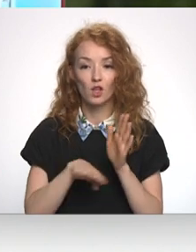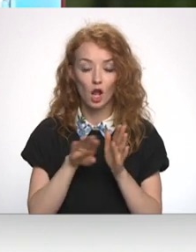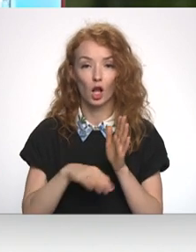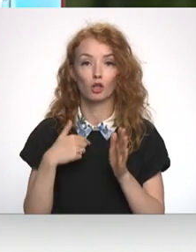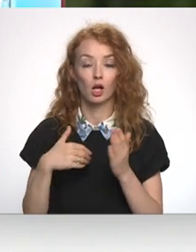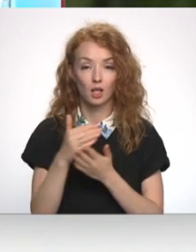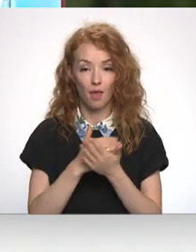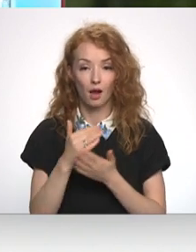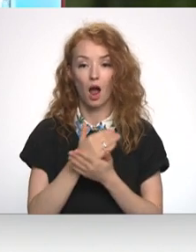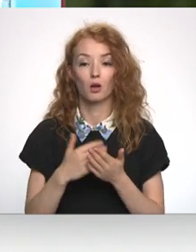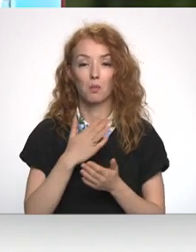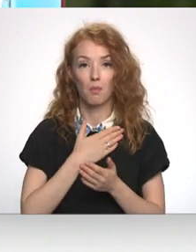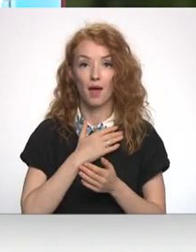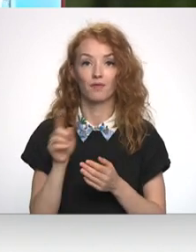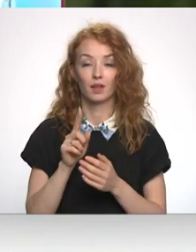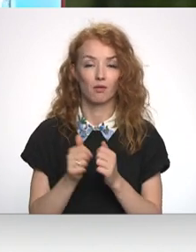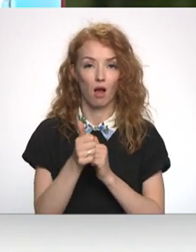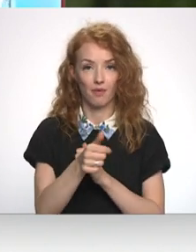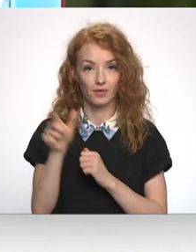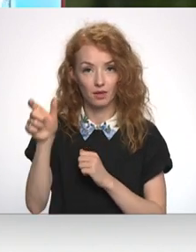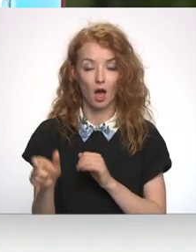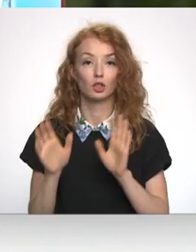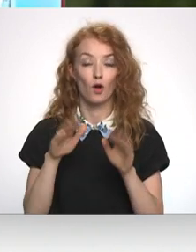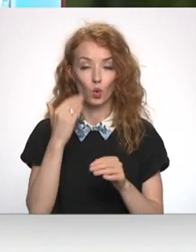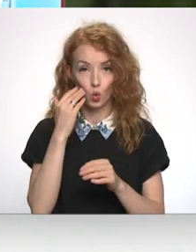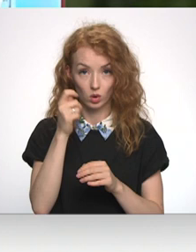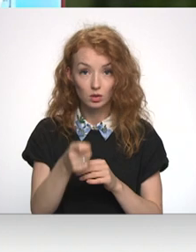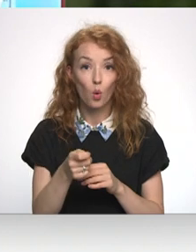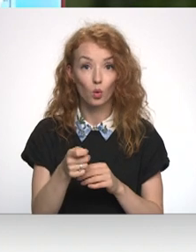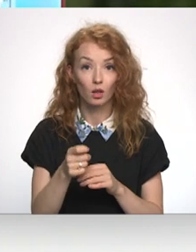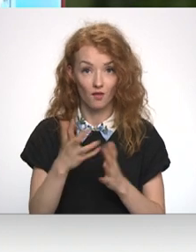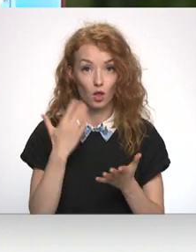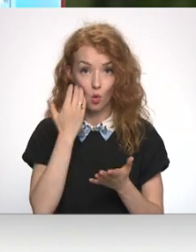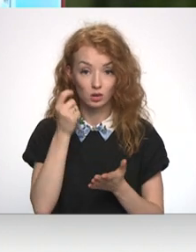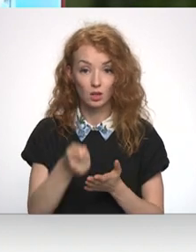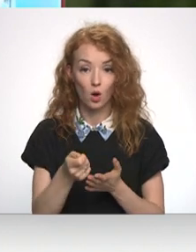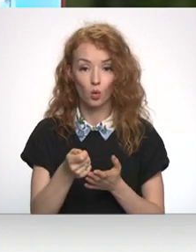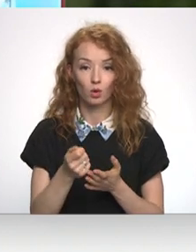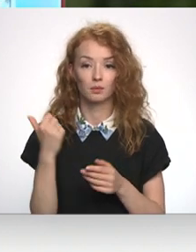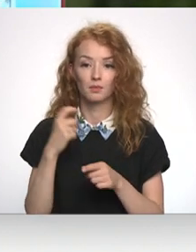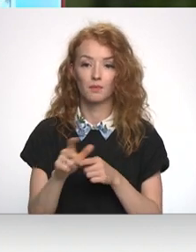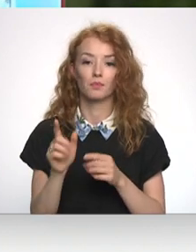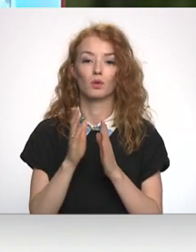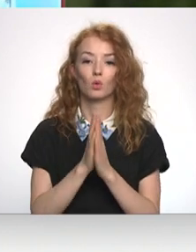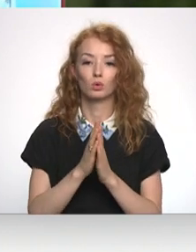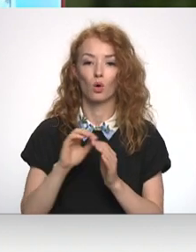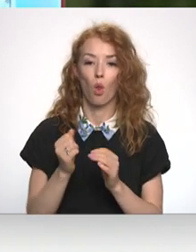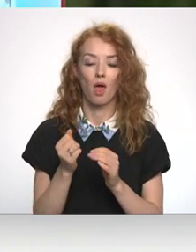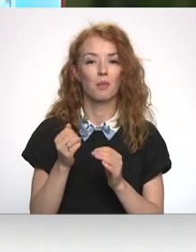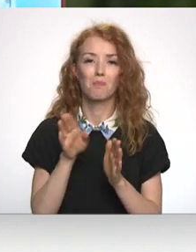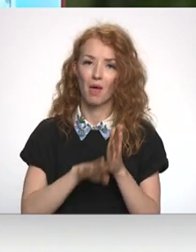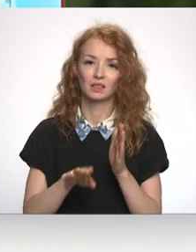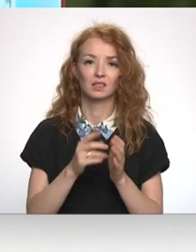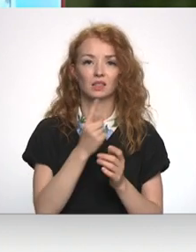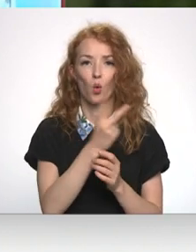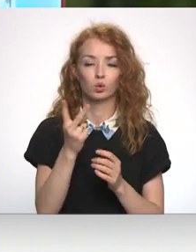es atkārtoju. Man ir kandidāts, es viņu varu nosaukt. Man viņu nosaukt? Kolēģi, iztiksim bez savstarpējiem draudiem.